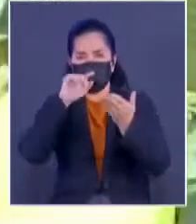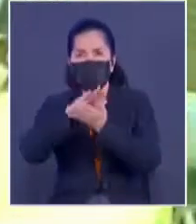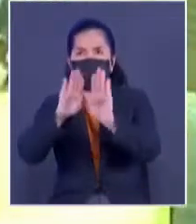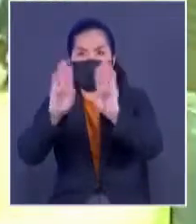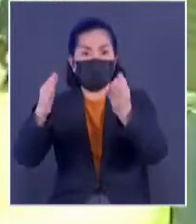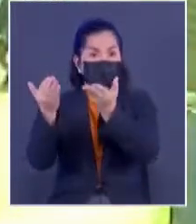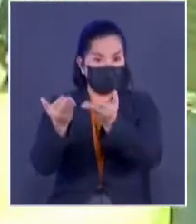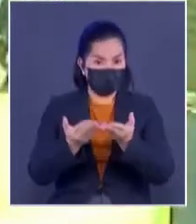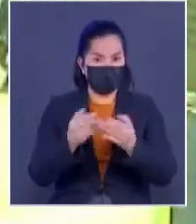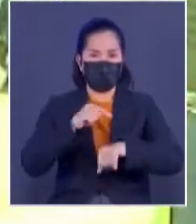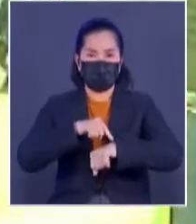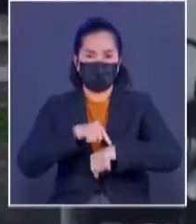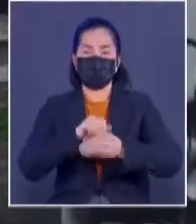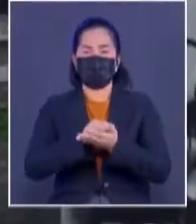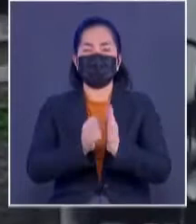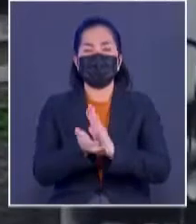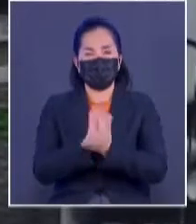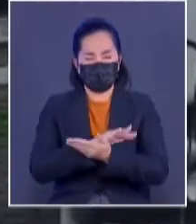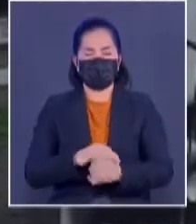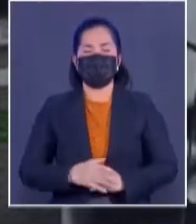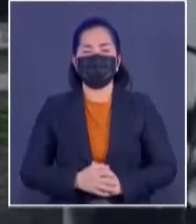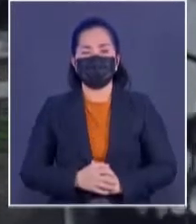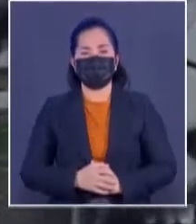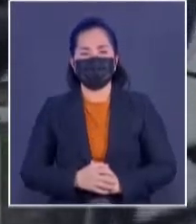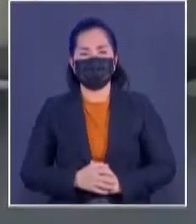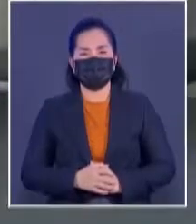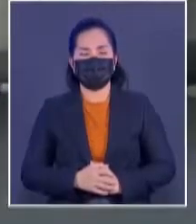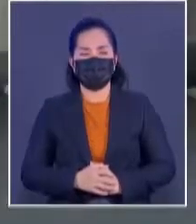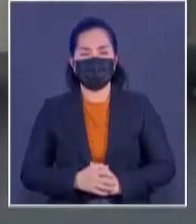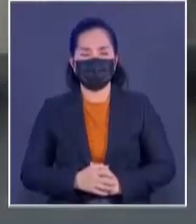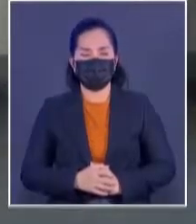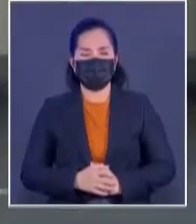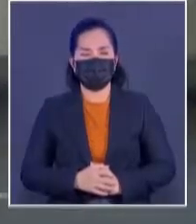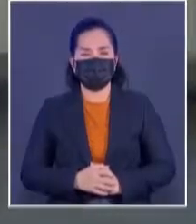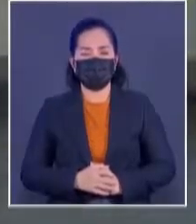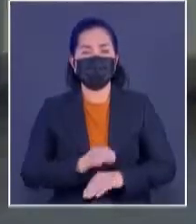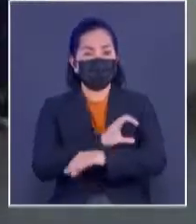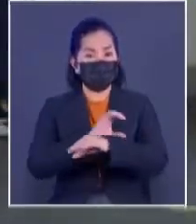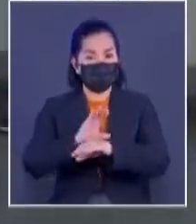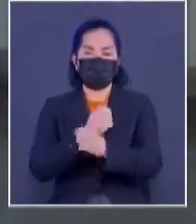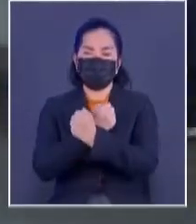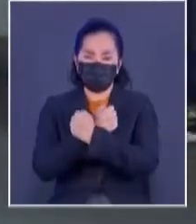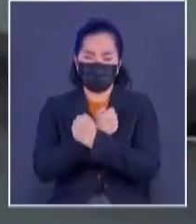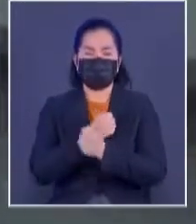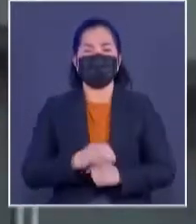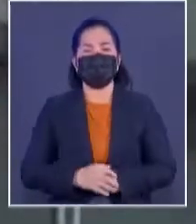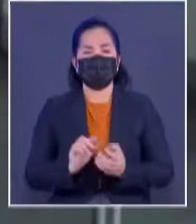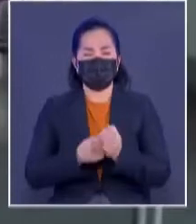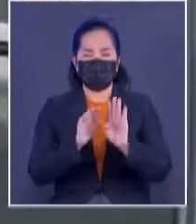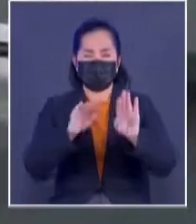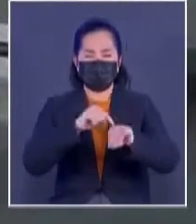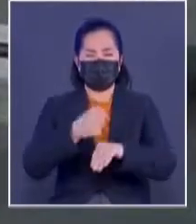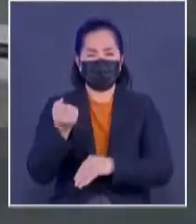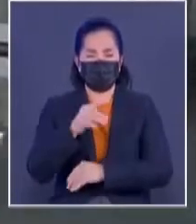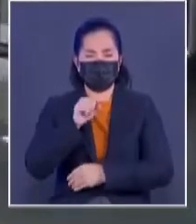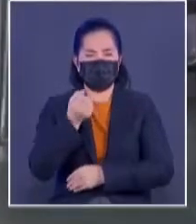ะครับเขาจะปรับเวลาการให้บริการกลับมาเป็นปกติเหมือนเดิมครับเอาที่ BTS สายสุขุมวิทครับจะเปิดให้บริการตั้งแต่ 5:55